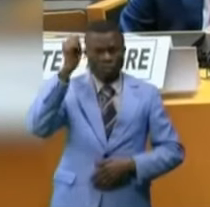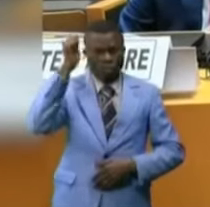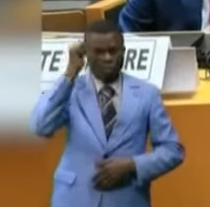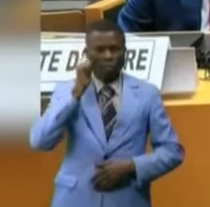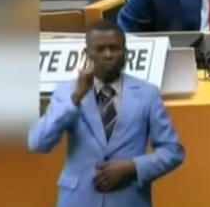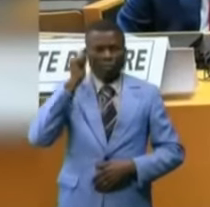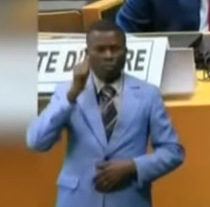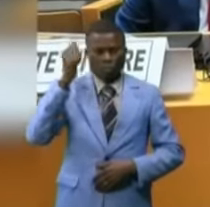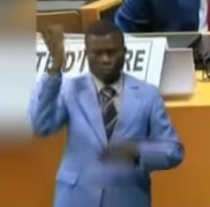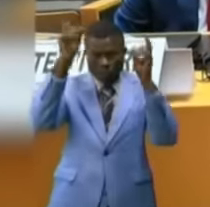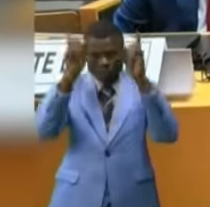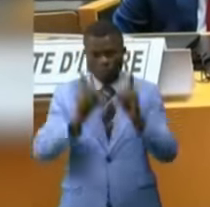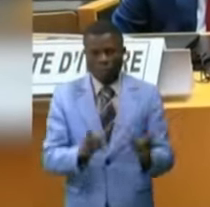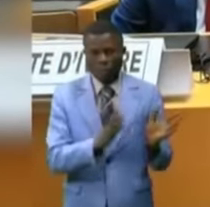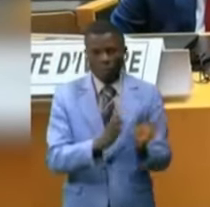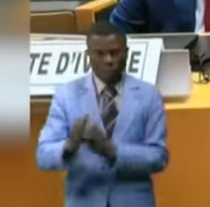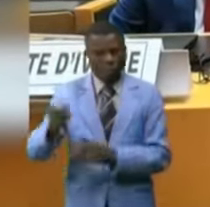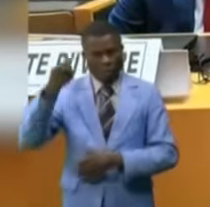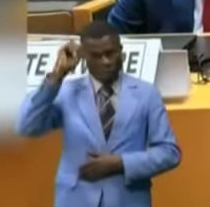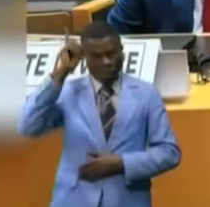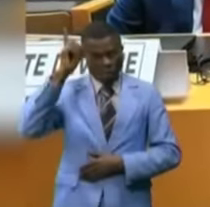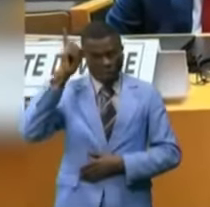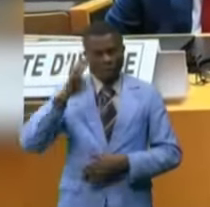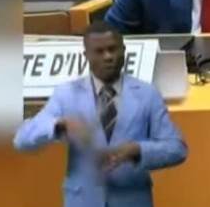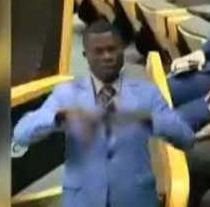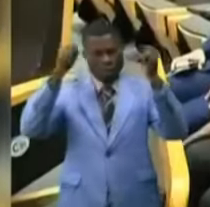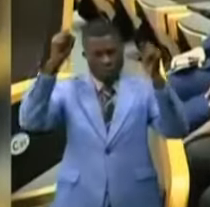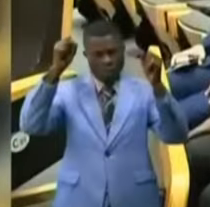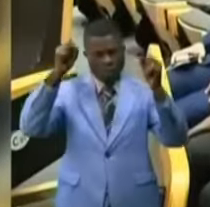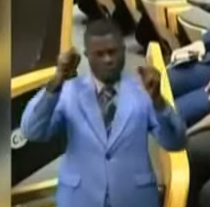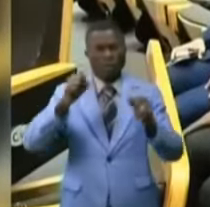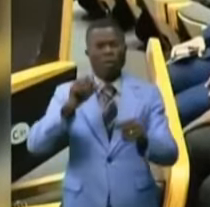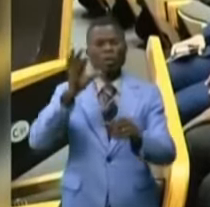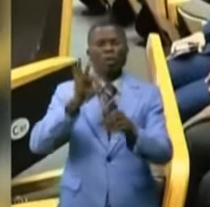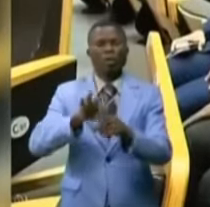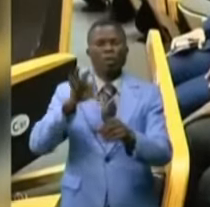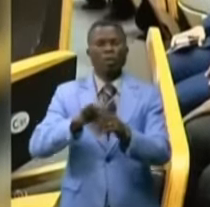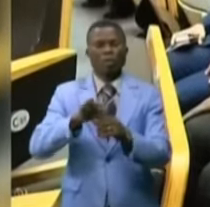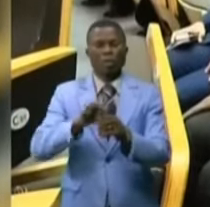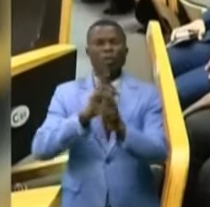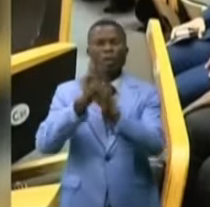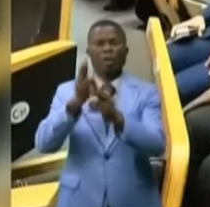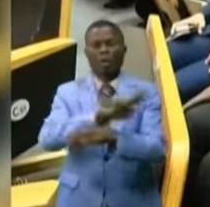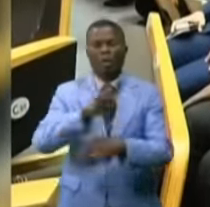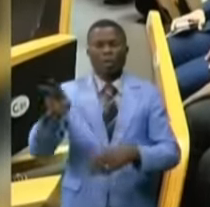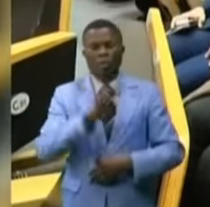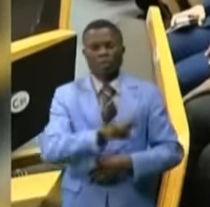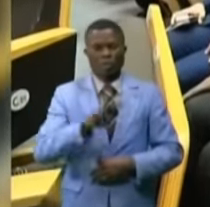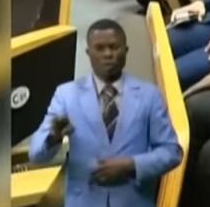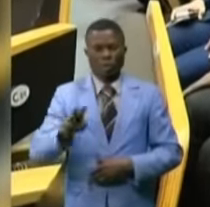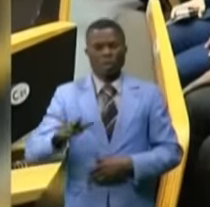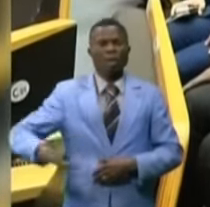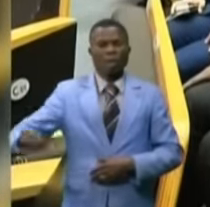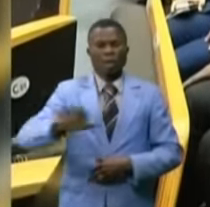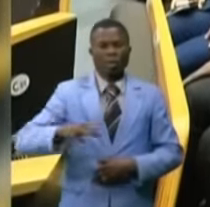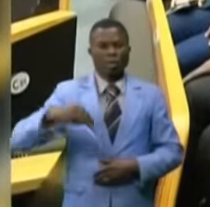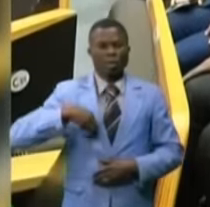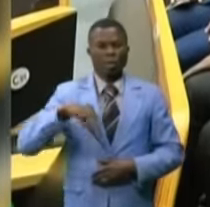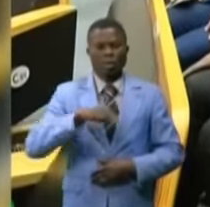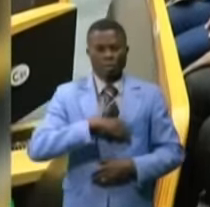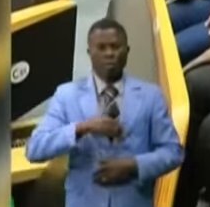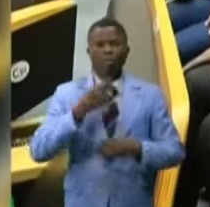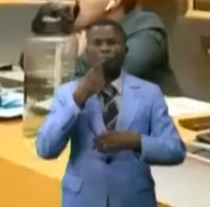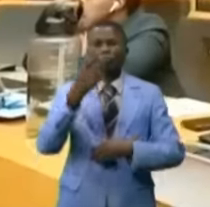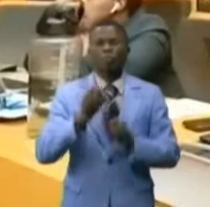Afrique tels qu'ils ont été préparés et ont adopté moyennant amendement les rapports 2022 des États membres sur la